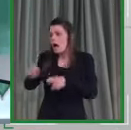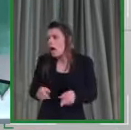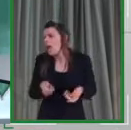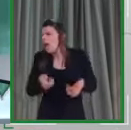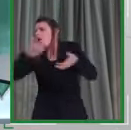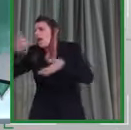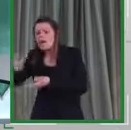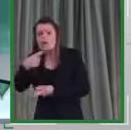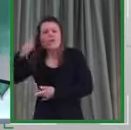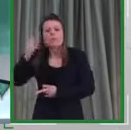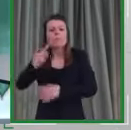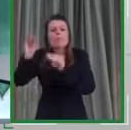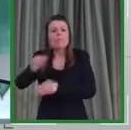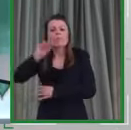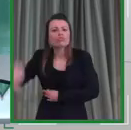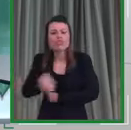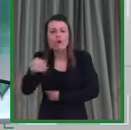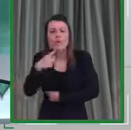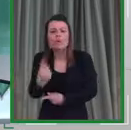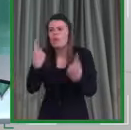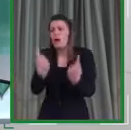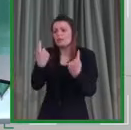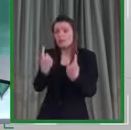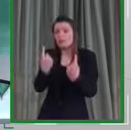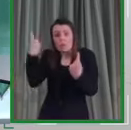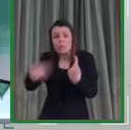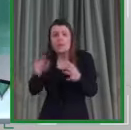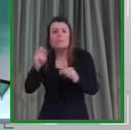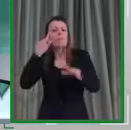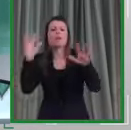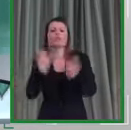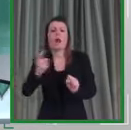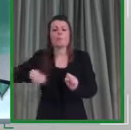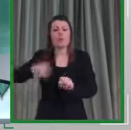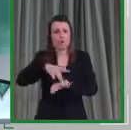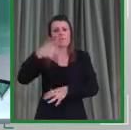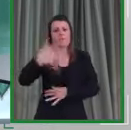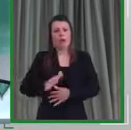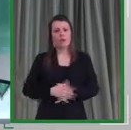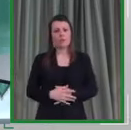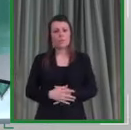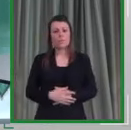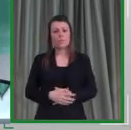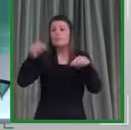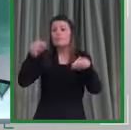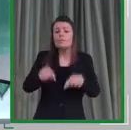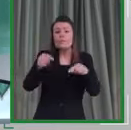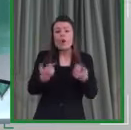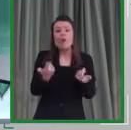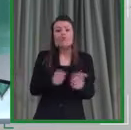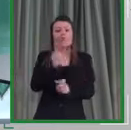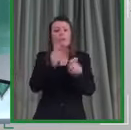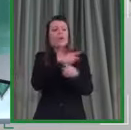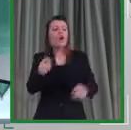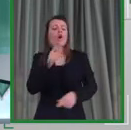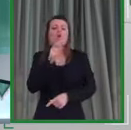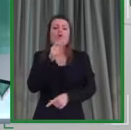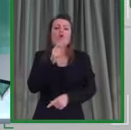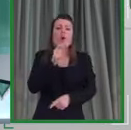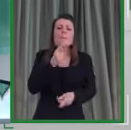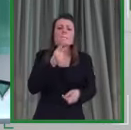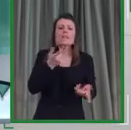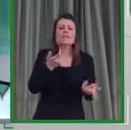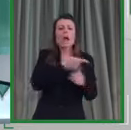il dramma che abbiamo vissuto che oggi viene guardato a volte ed alcuni commenti fuori un po con distacco un po con